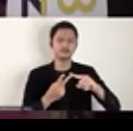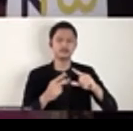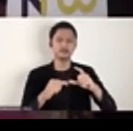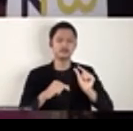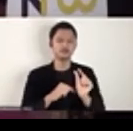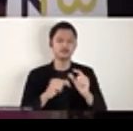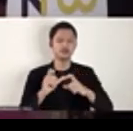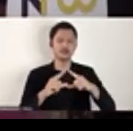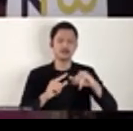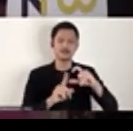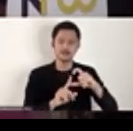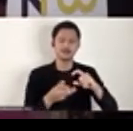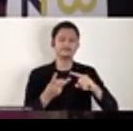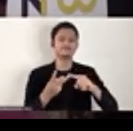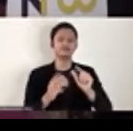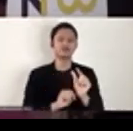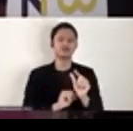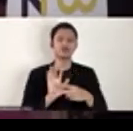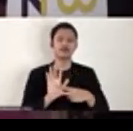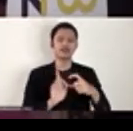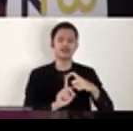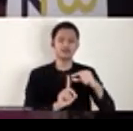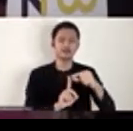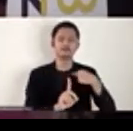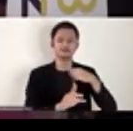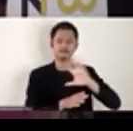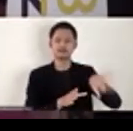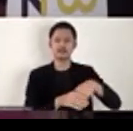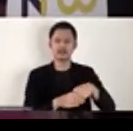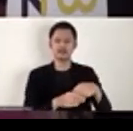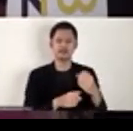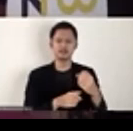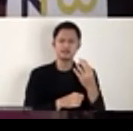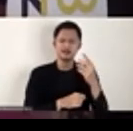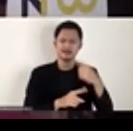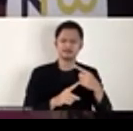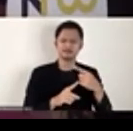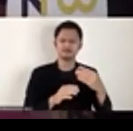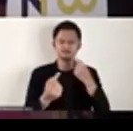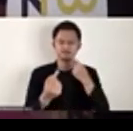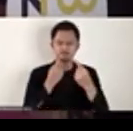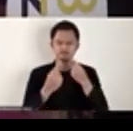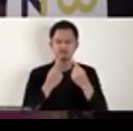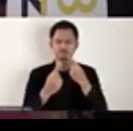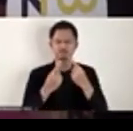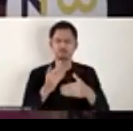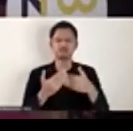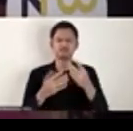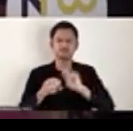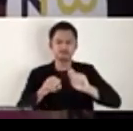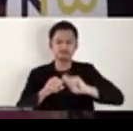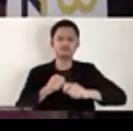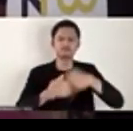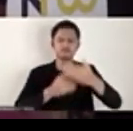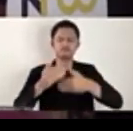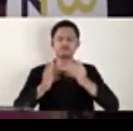dengan UNDP kita juga banyak terlibat dalam konseling conveyor sekarang sudah memasuki fase kelima tahap 5